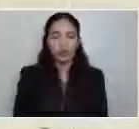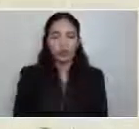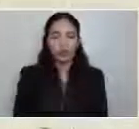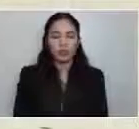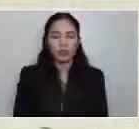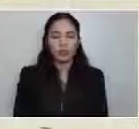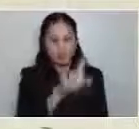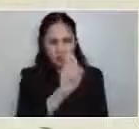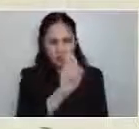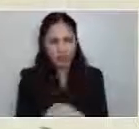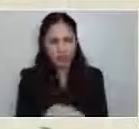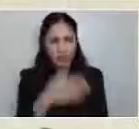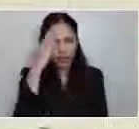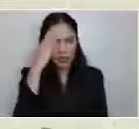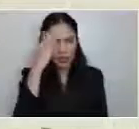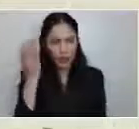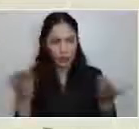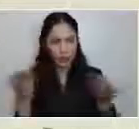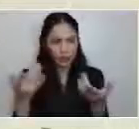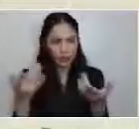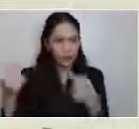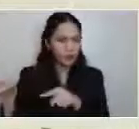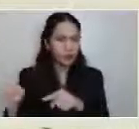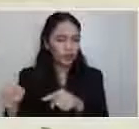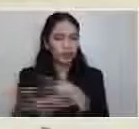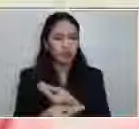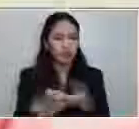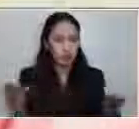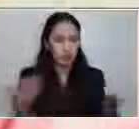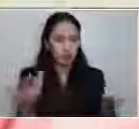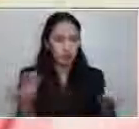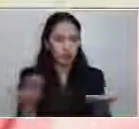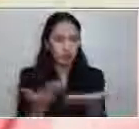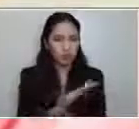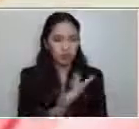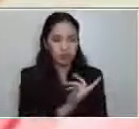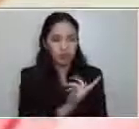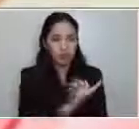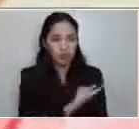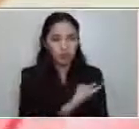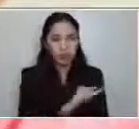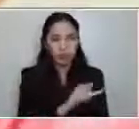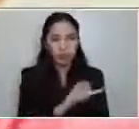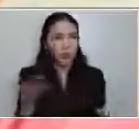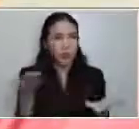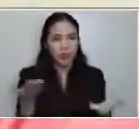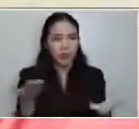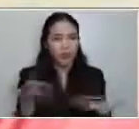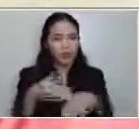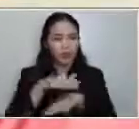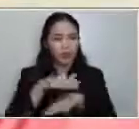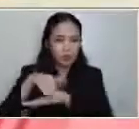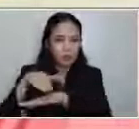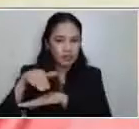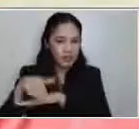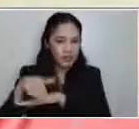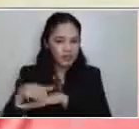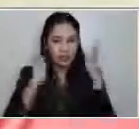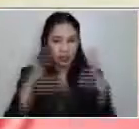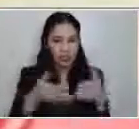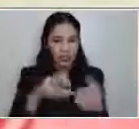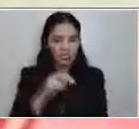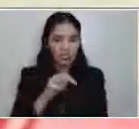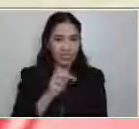ng COVID-19 dito sa Pilipinas. Gani? May data ka ba o may record ka ba kung ilan na ba lahat ang mga bakuna galing